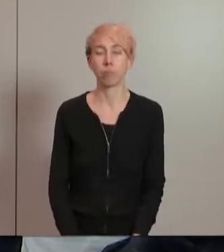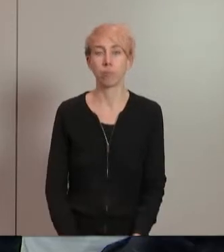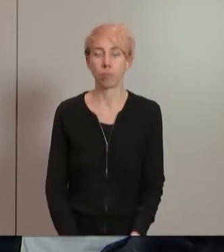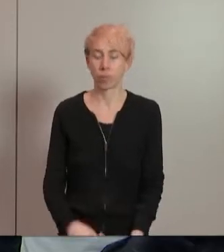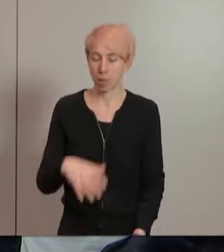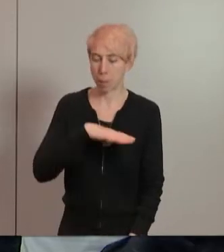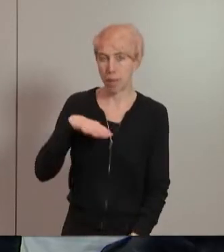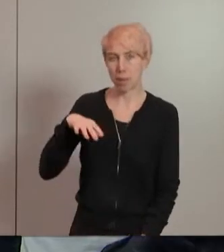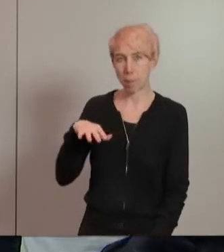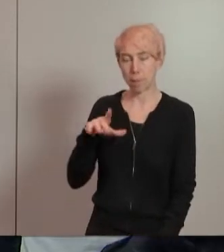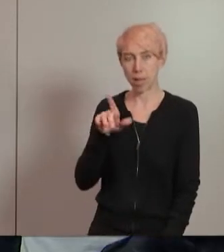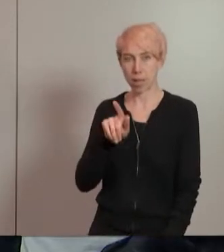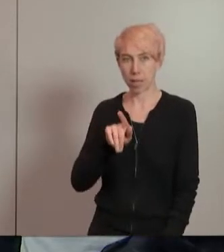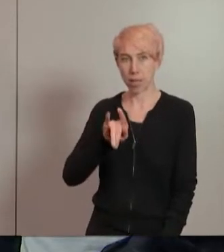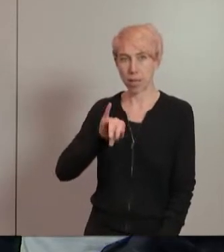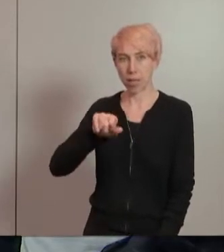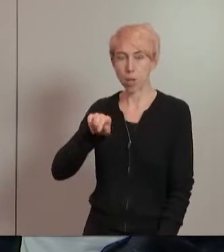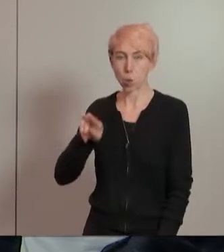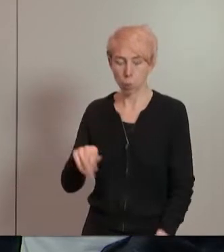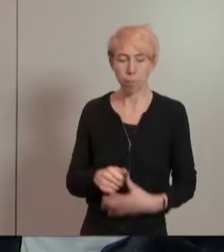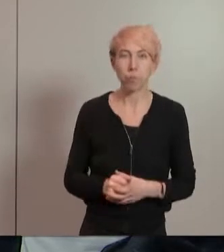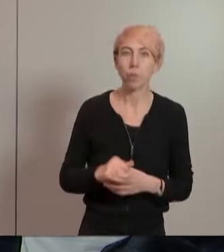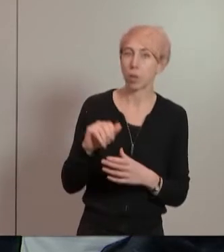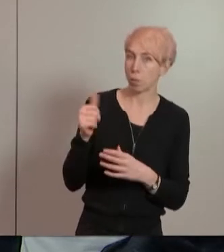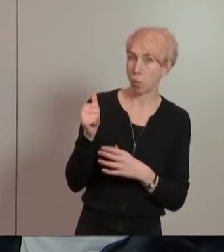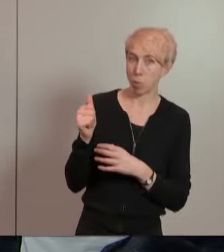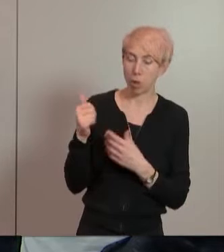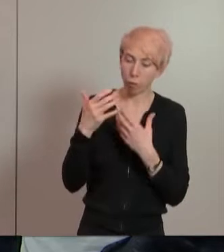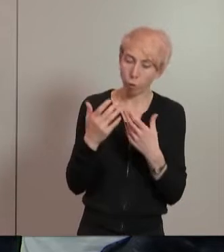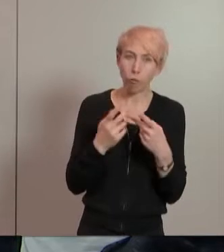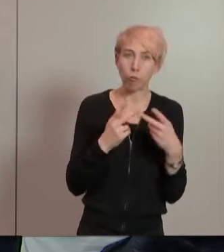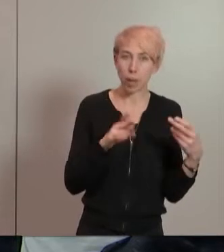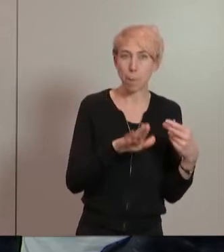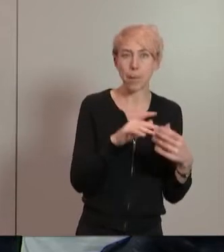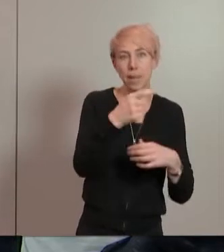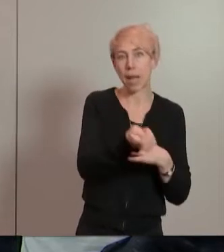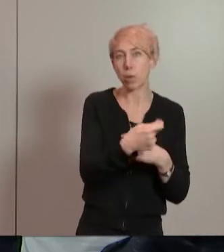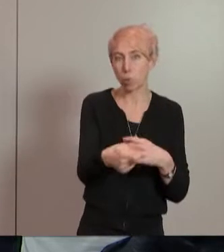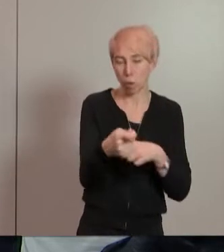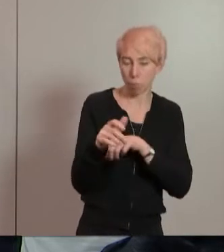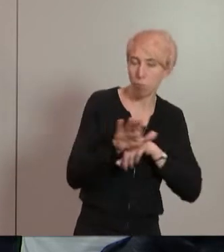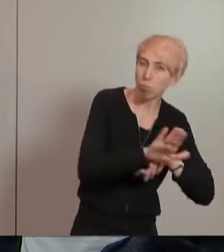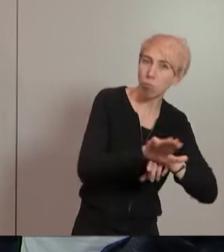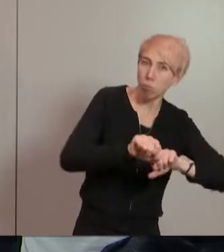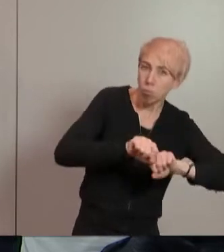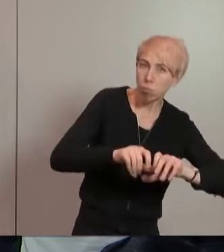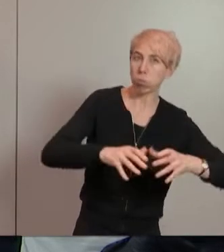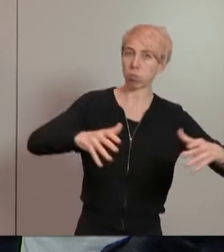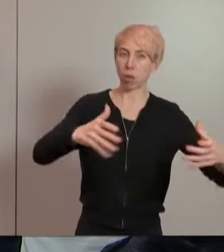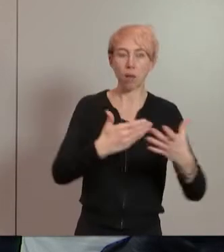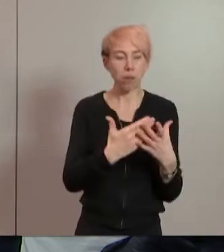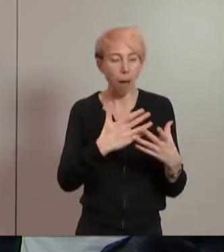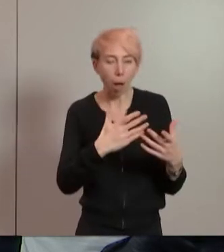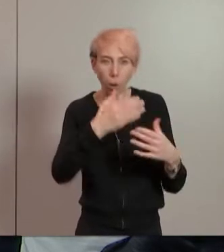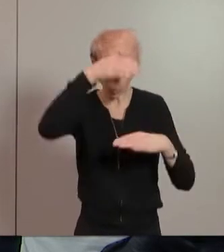Madame Guillou. Il s'agit tout d'abord de déployer la ville-nature. La ville-nature n'est pas un concept